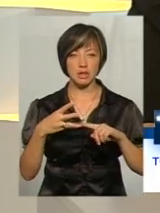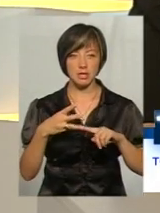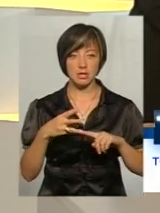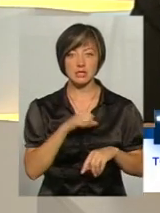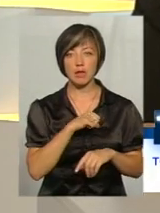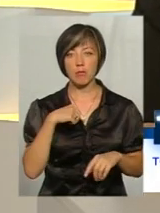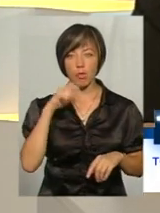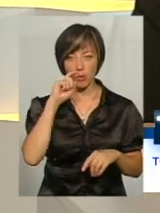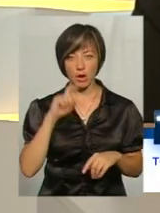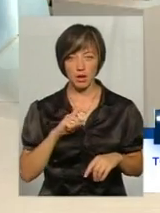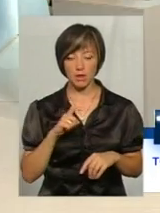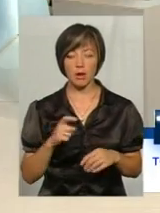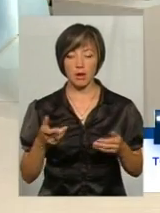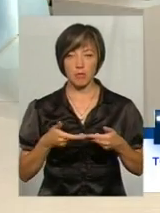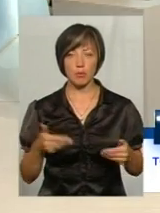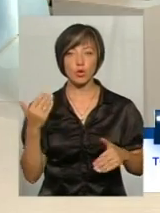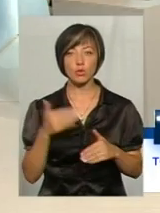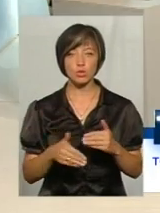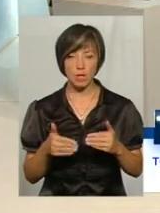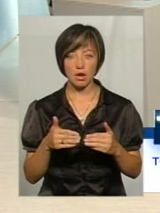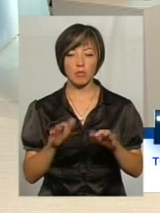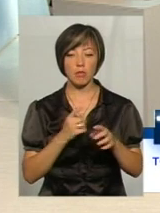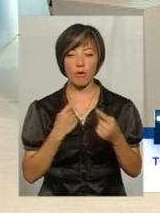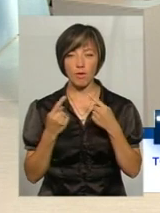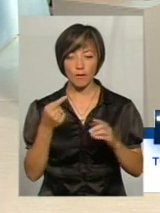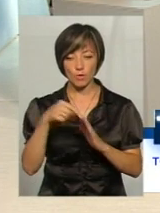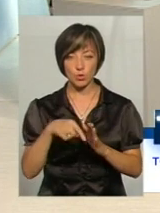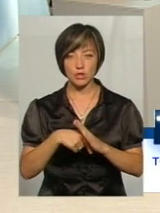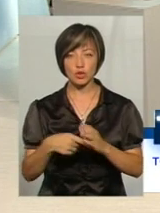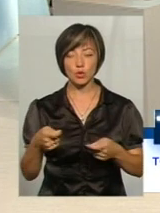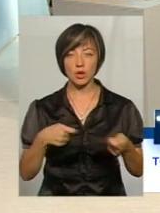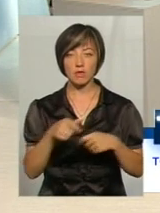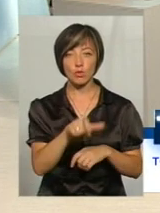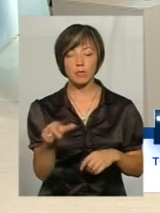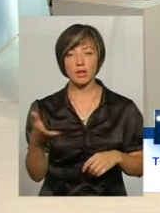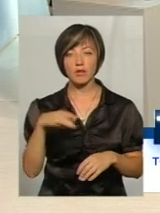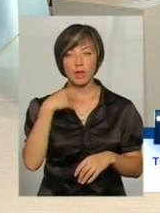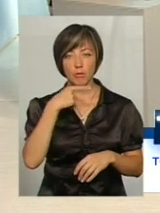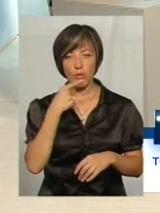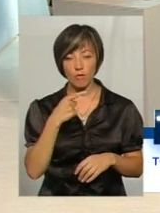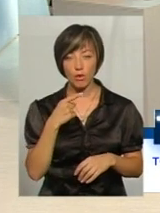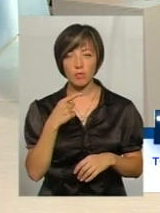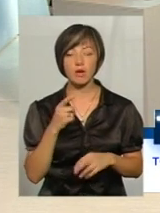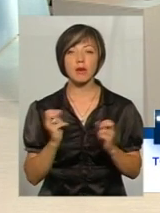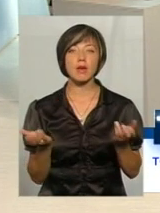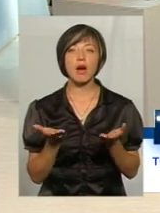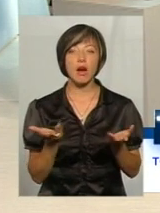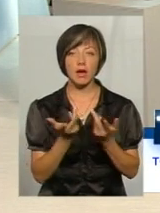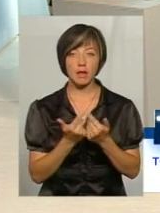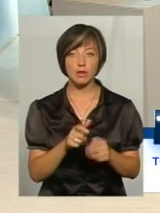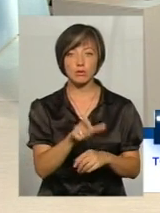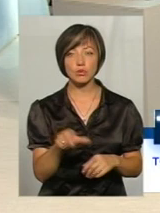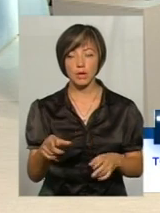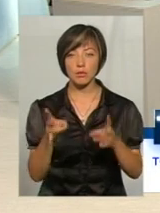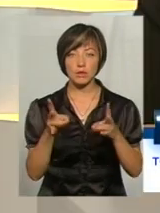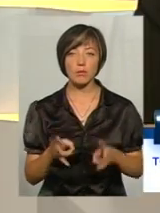сама Україна. Ми вже торкнулись внутрішньої торгівлі людьми. Давайте ще поговоримо все ж таки, яка кількість людей